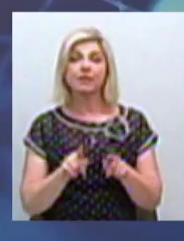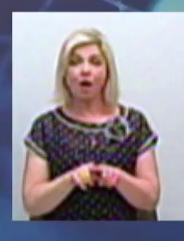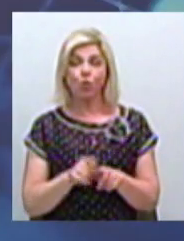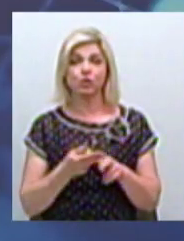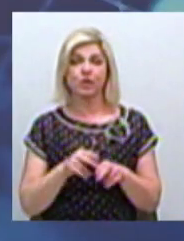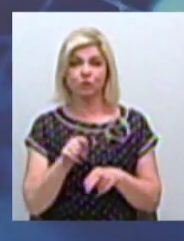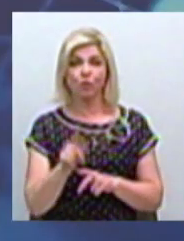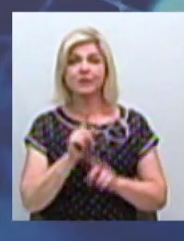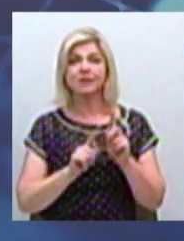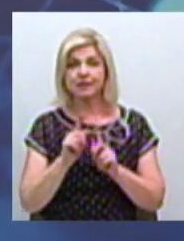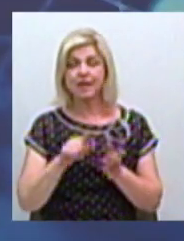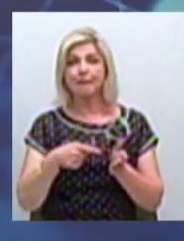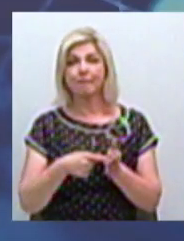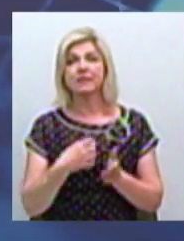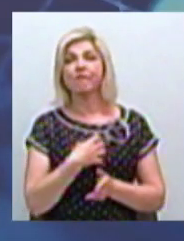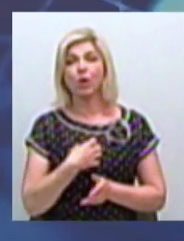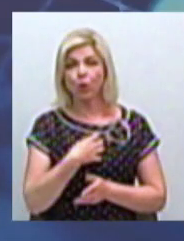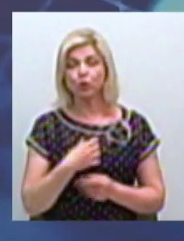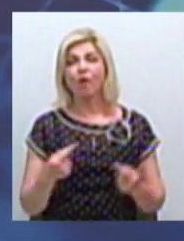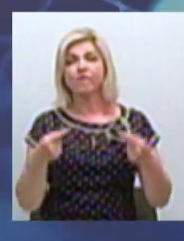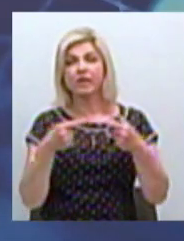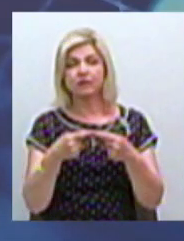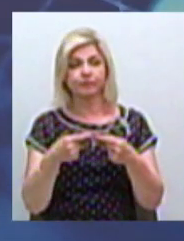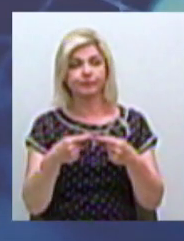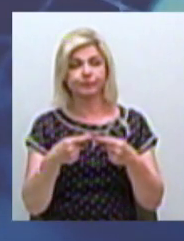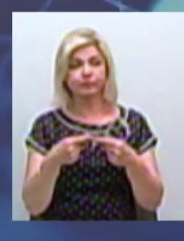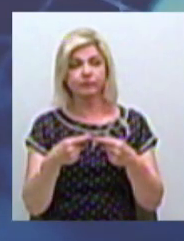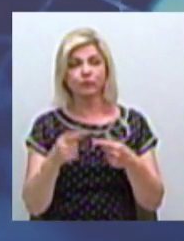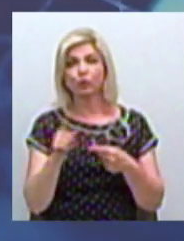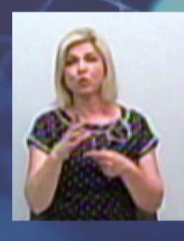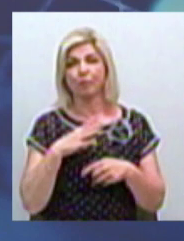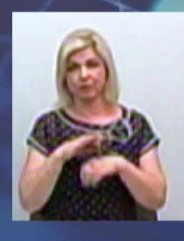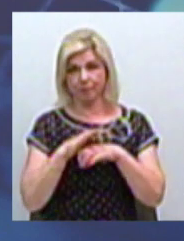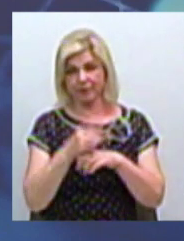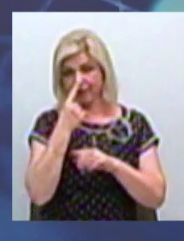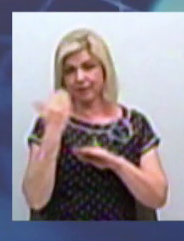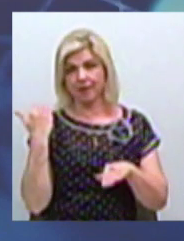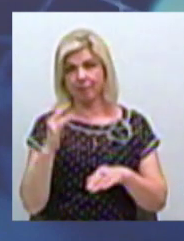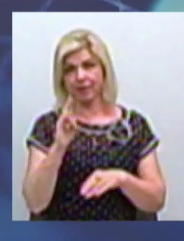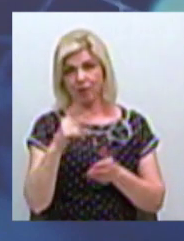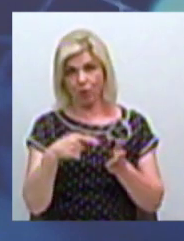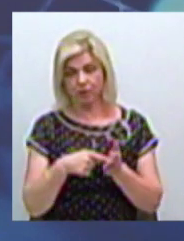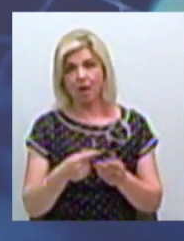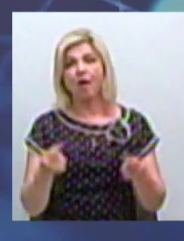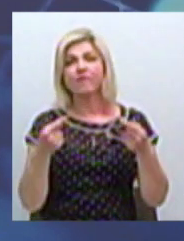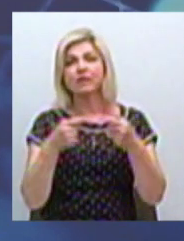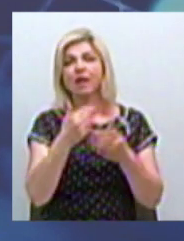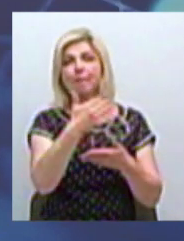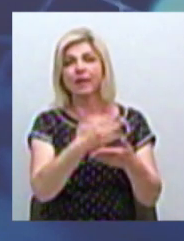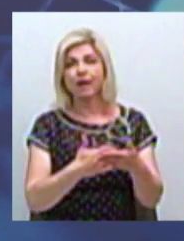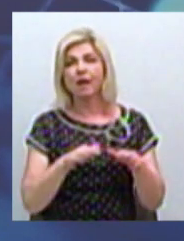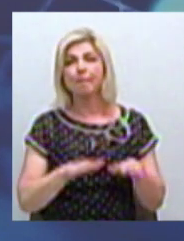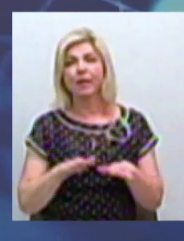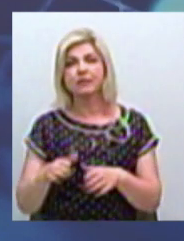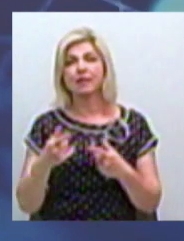ж засіданні міськвиконкому визначено, як відбувався днями в Миколаєві, визначено перелік місць